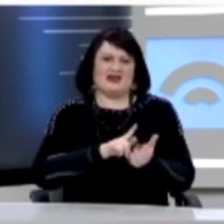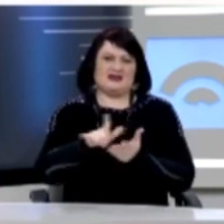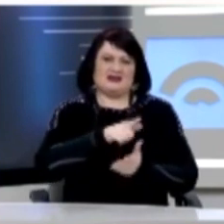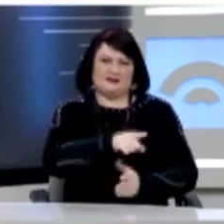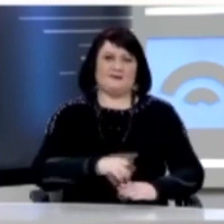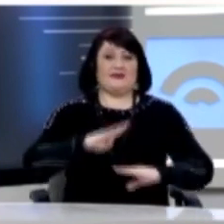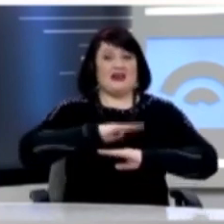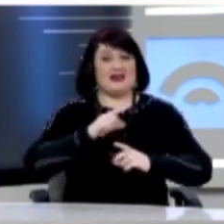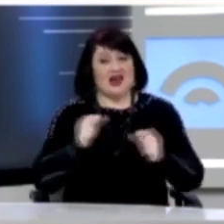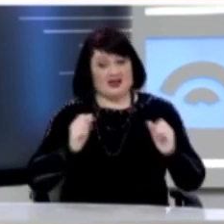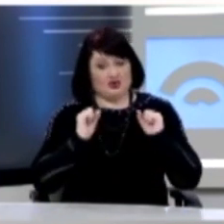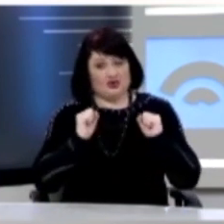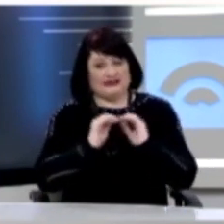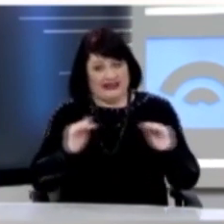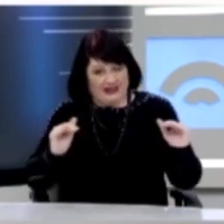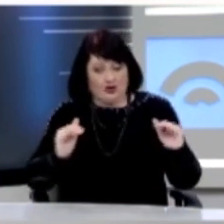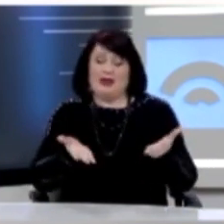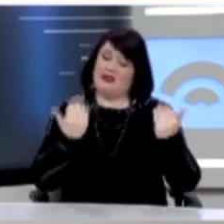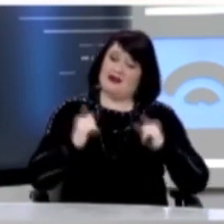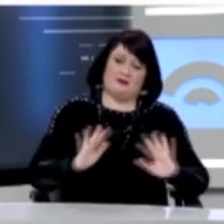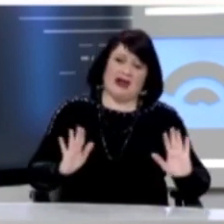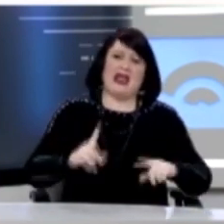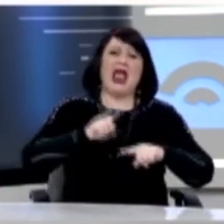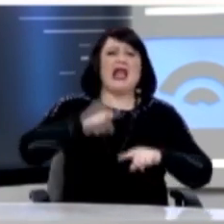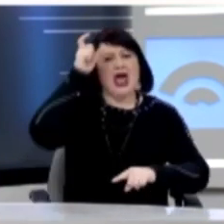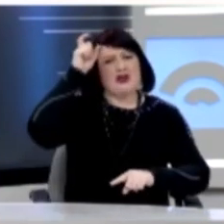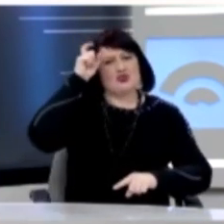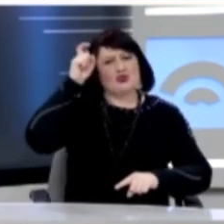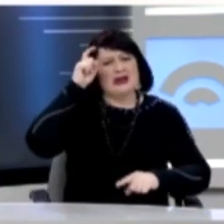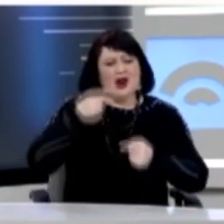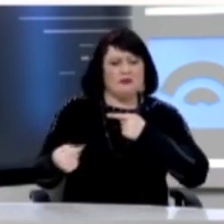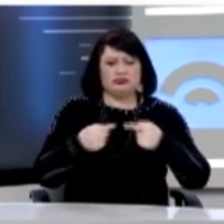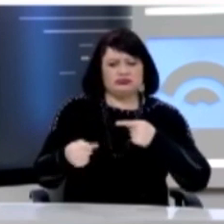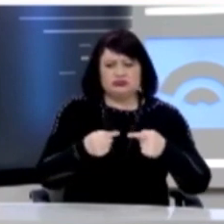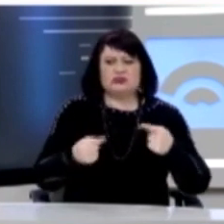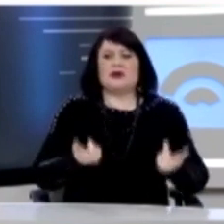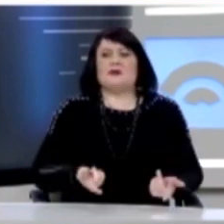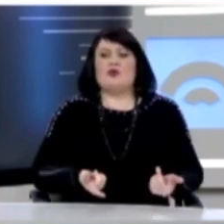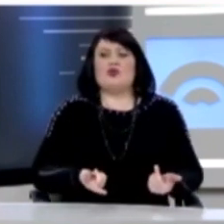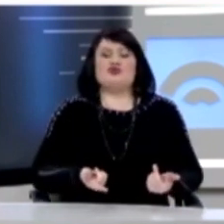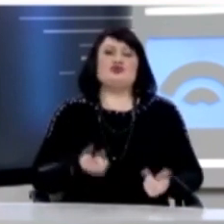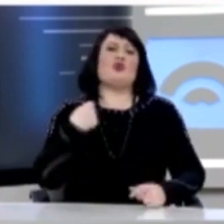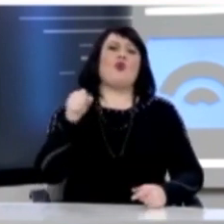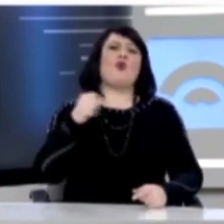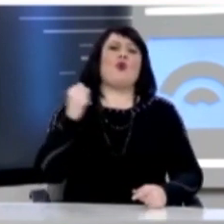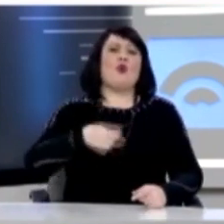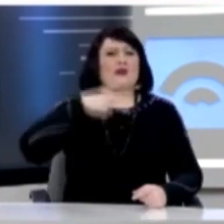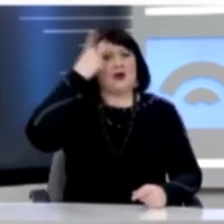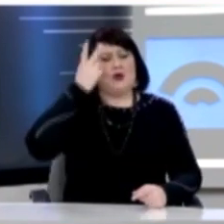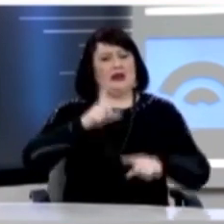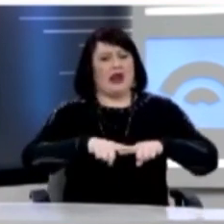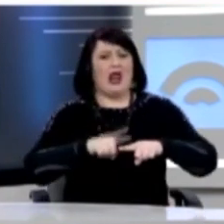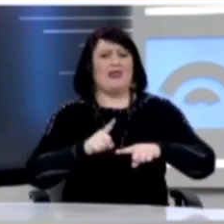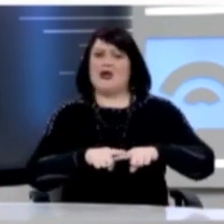έχει δοκιμάσει και ο ελληνικός λαός στις ελληνοτουρκικές σχέσεις, στη διαρκή αμφισβήτηση των κυριαρχικών